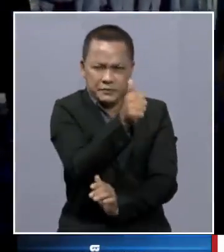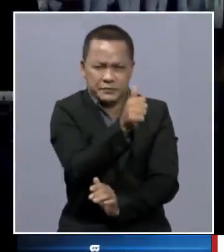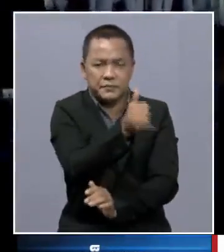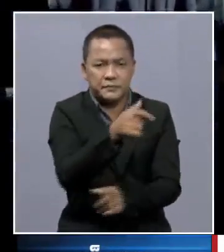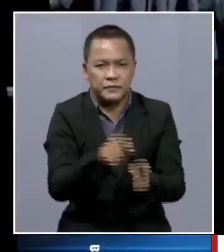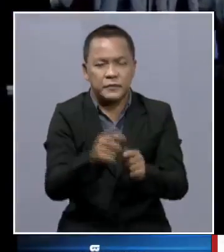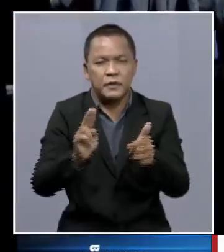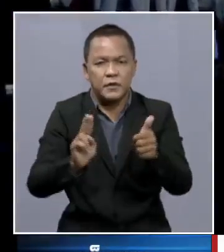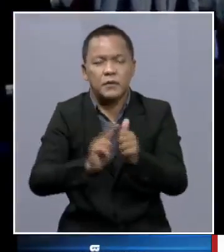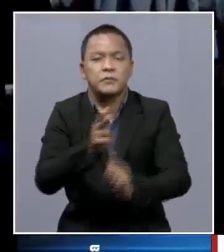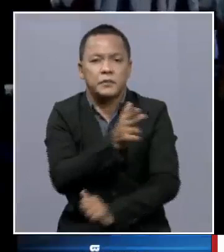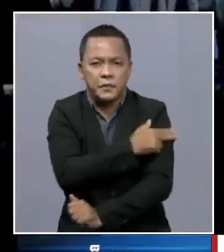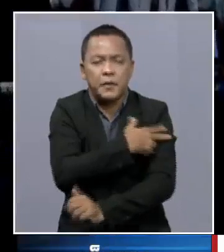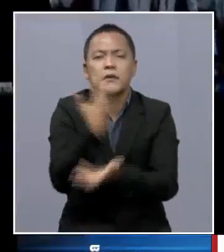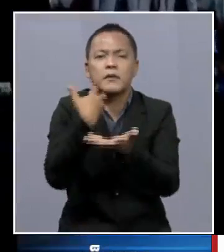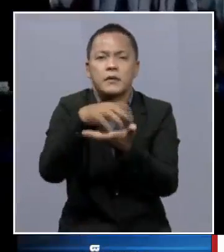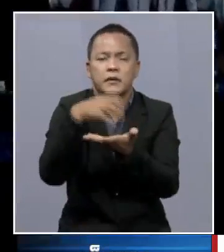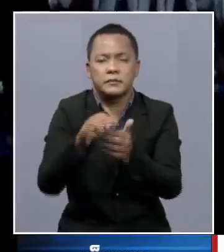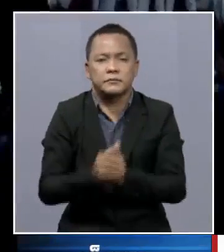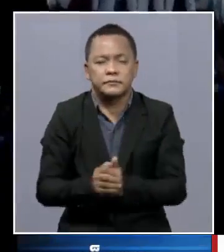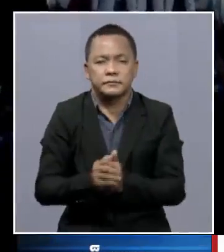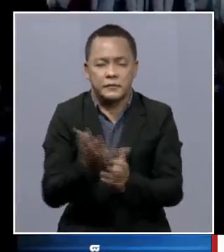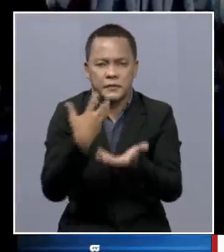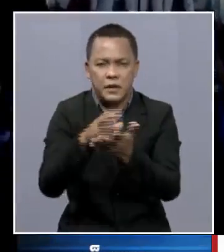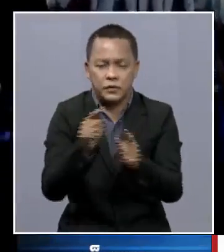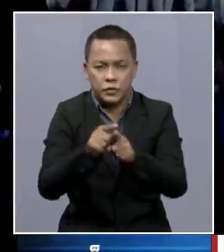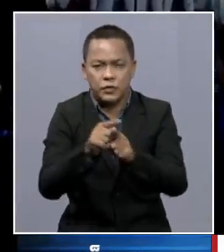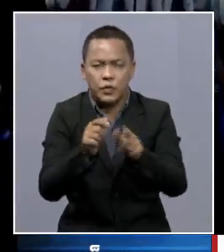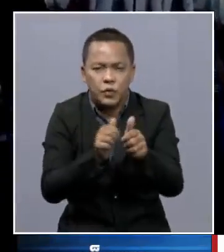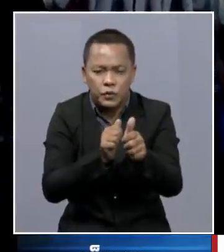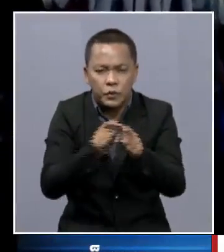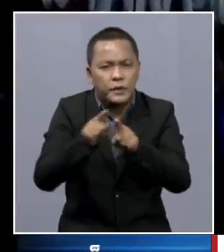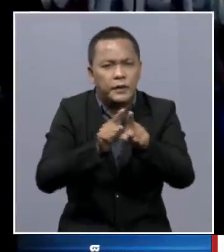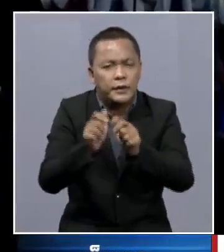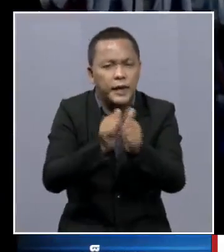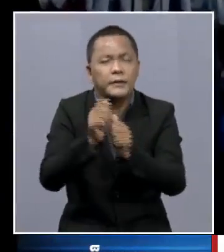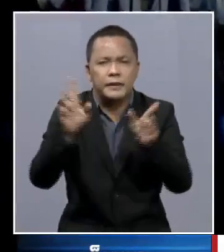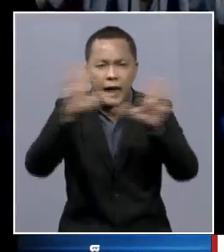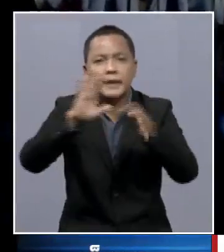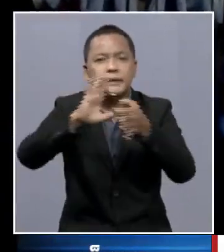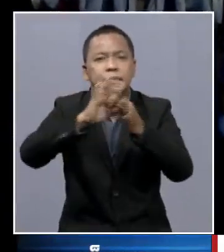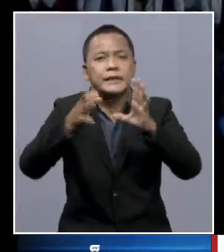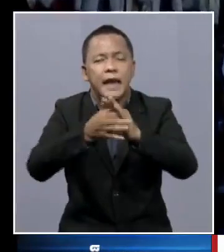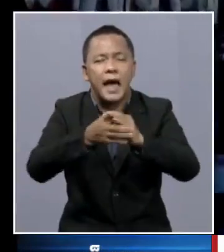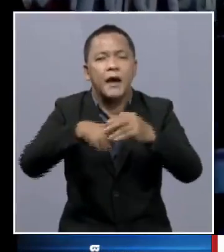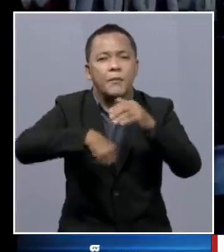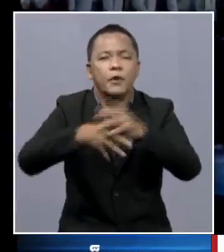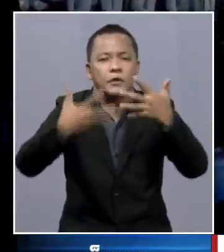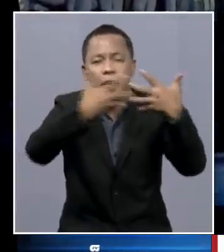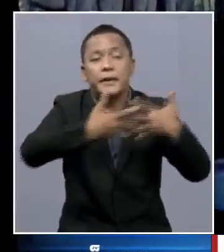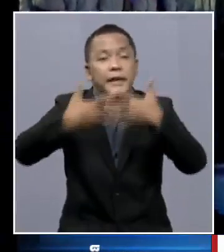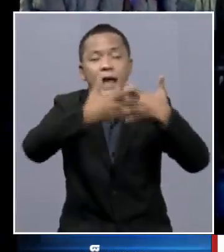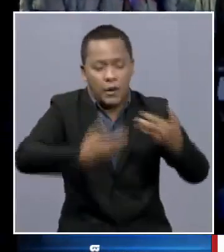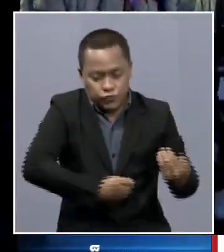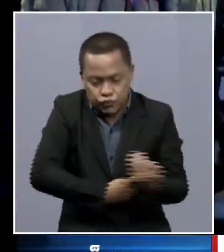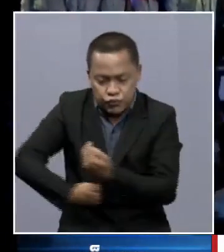ว่ารองศาตราจาร์ทนพรเปิดเปลยการต่อสู้ทางการเมองกับเกมกิลาอเมริกัฟุตบอลโด